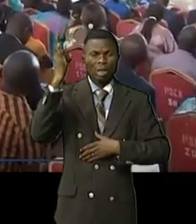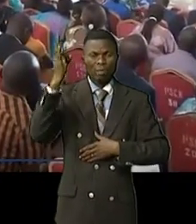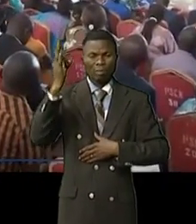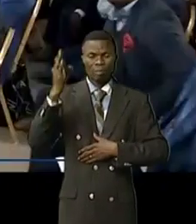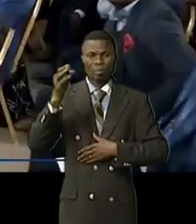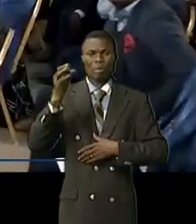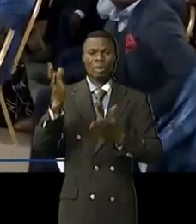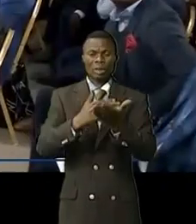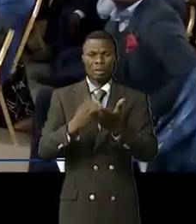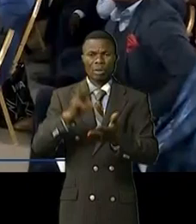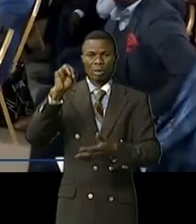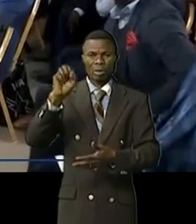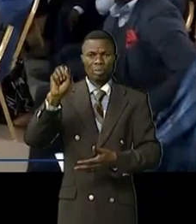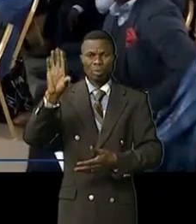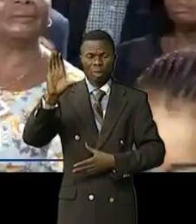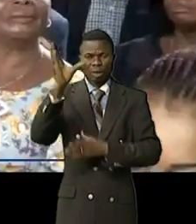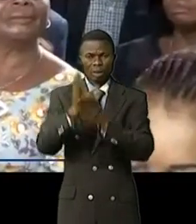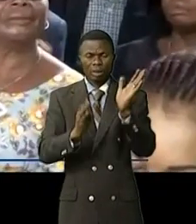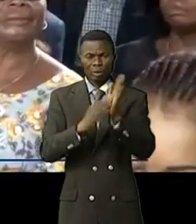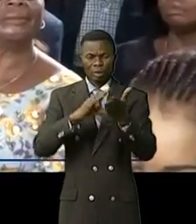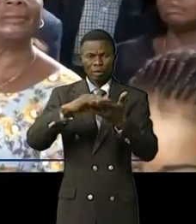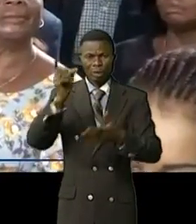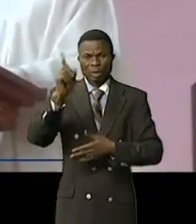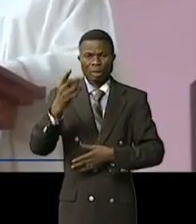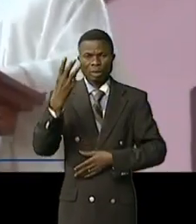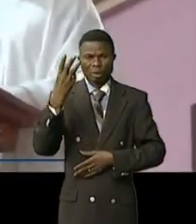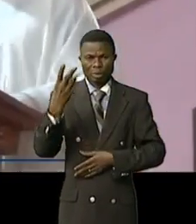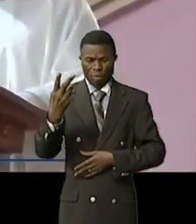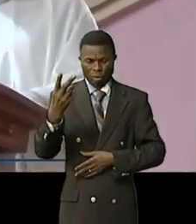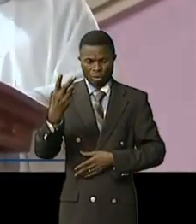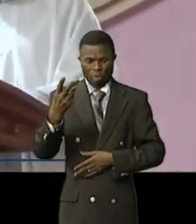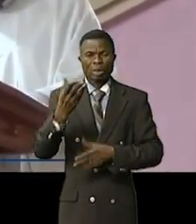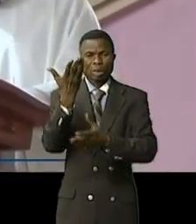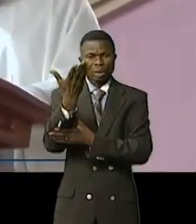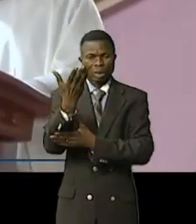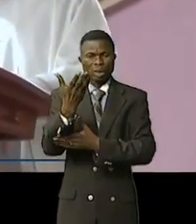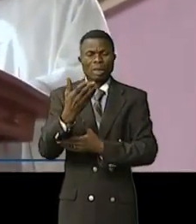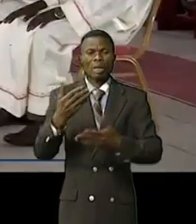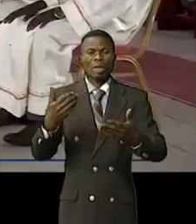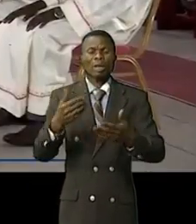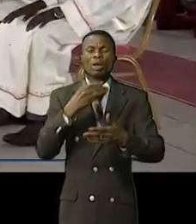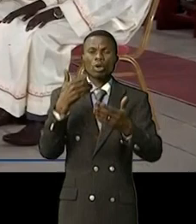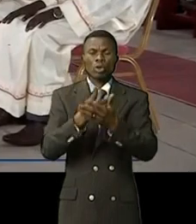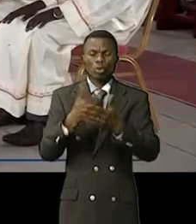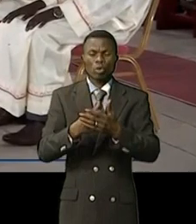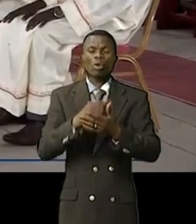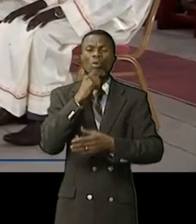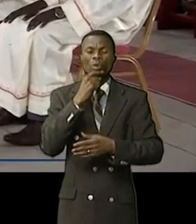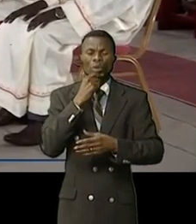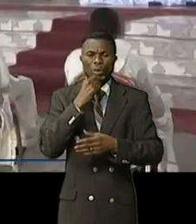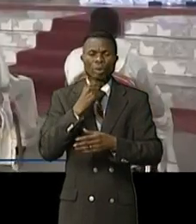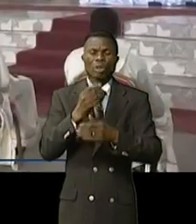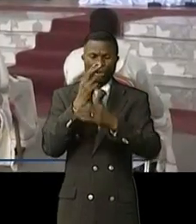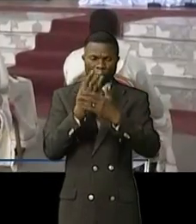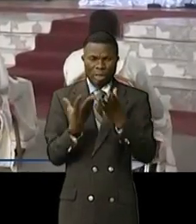Marc 10:32-41, l'orateur du jour, Monseigneur Juropindi, a appelé ses nouveaux prêtres à la simplicité, la dignité et la